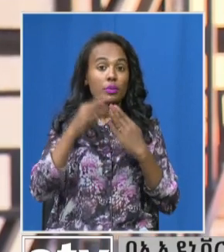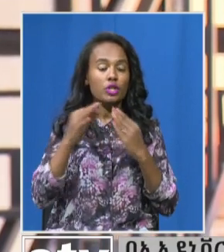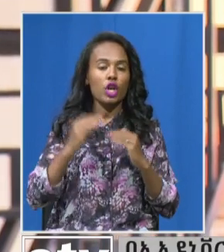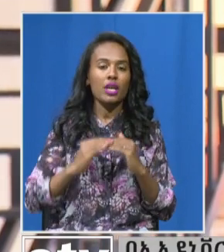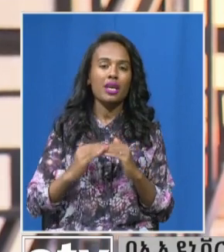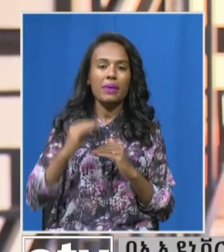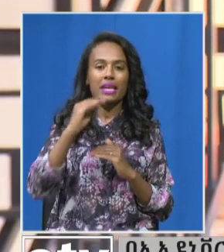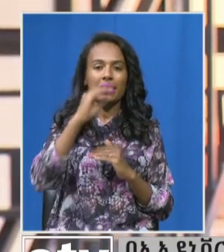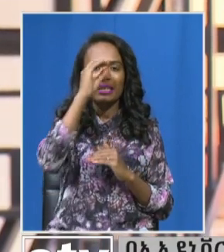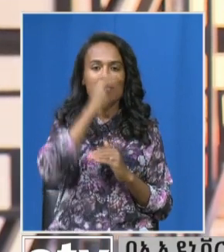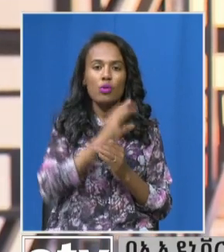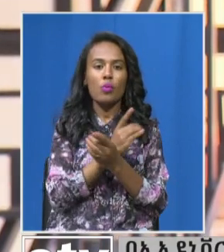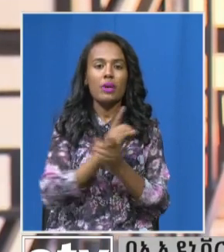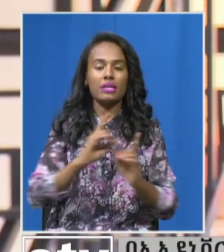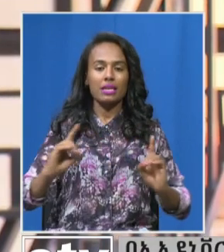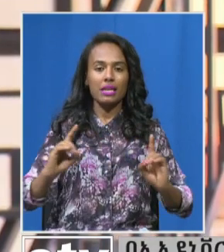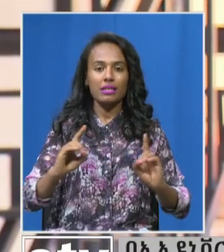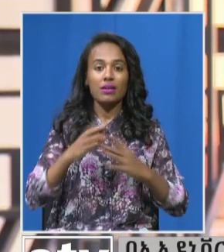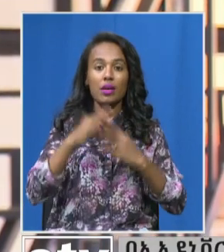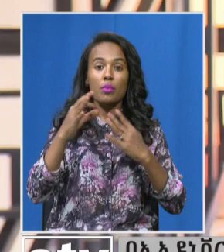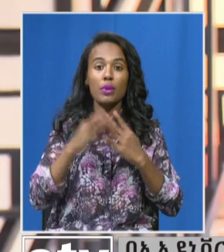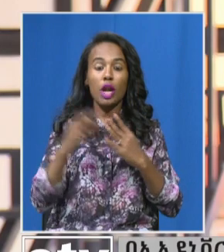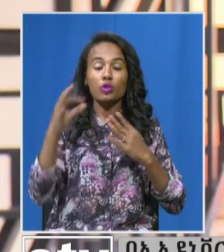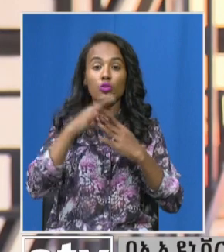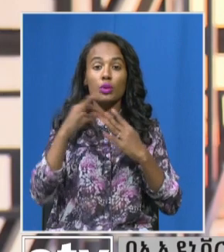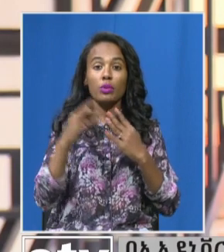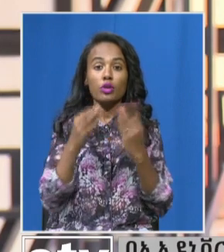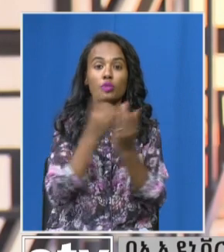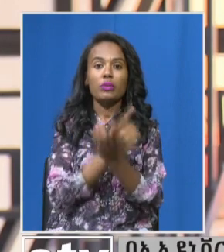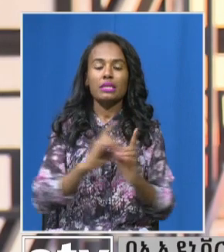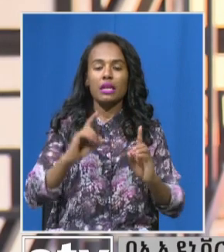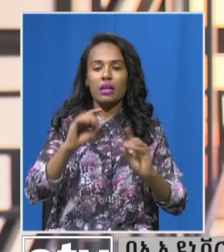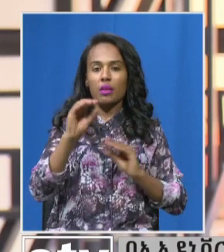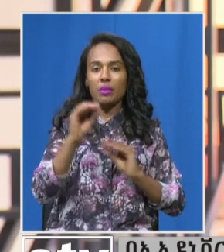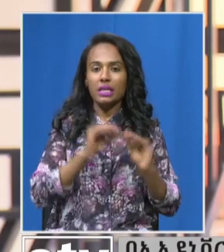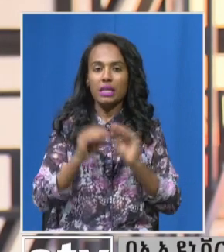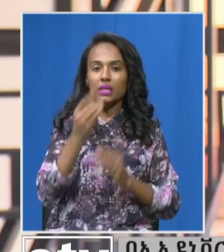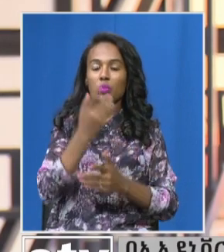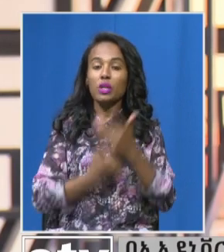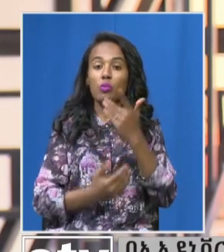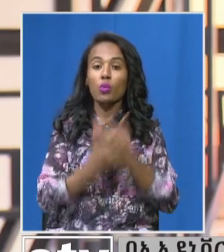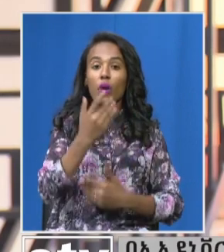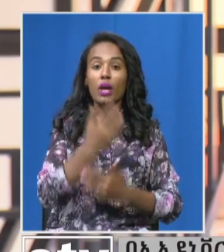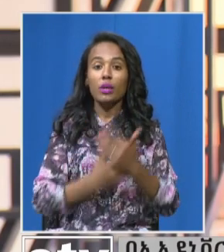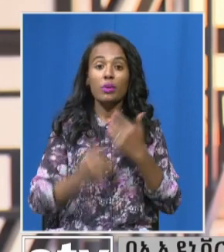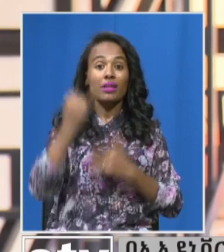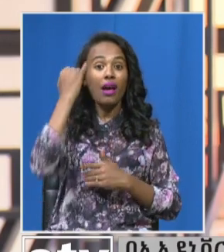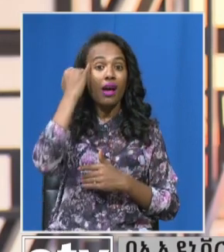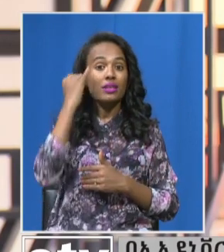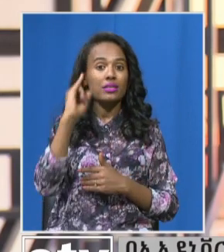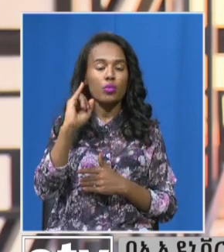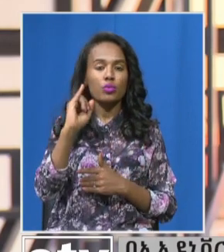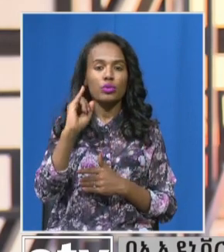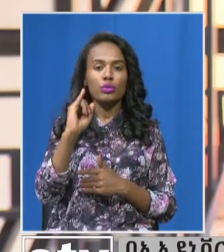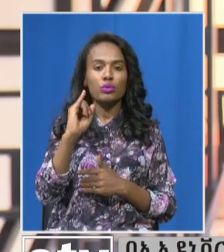የበለጠ ሰው በነጻነት መራጩም ተመራጩም በነጻነት የሚንቀሳቀስበት የሚወያይበት ሀሳቡን